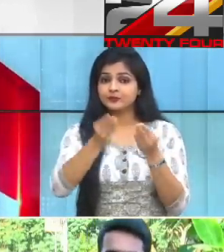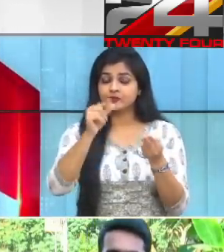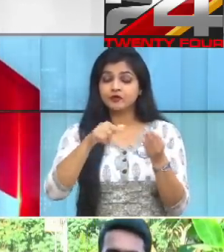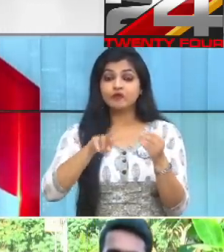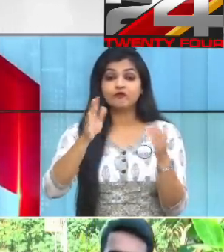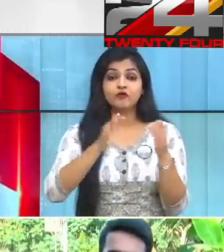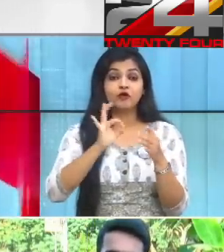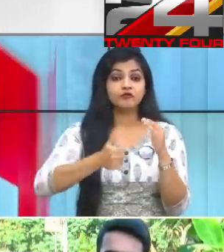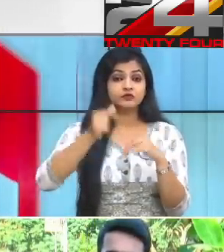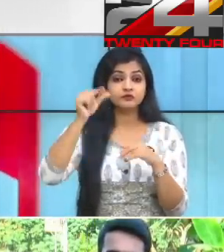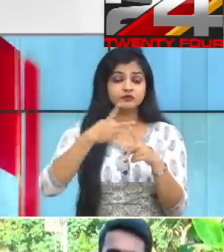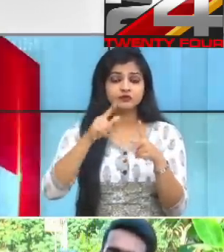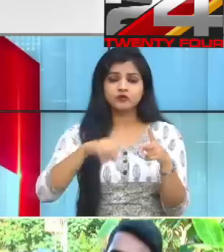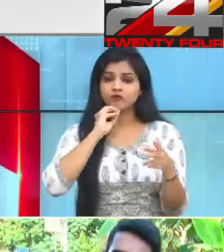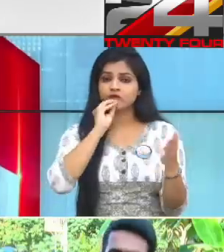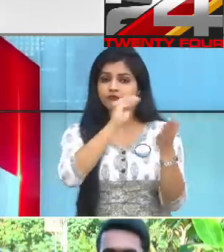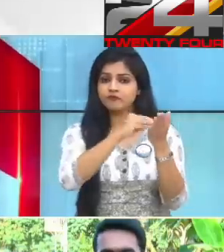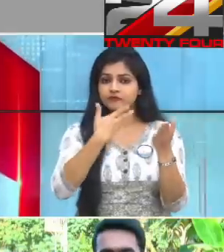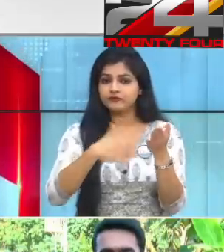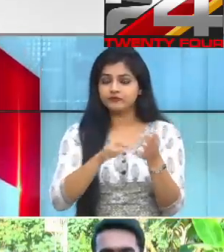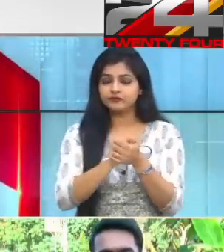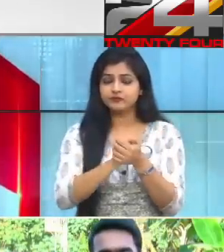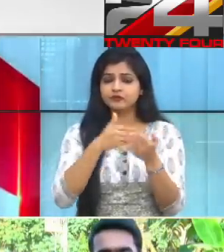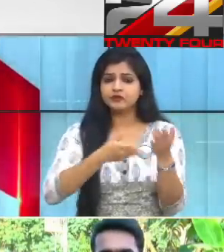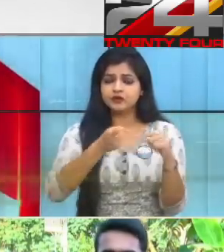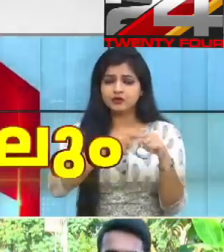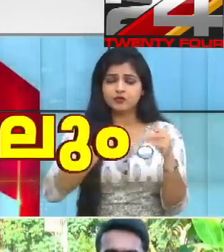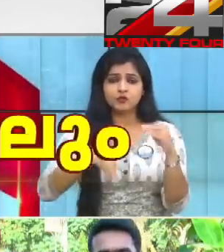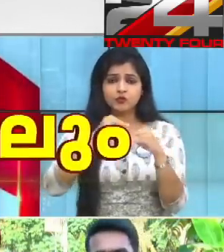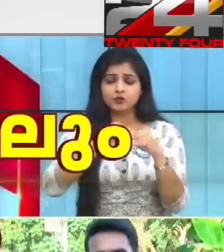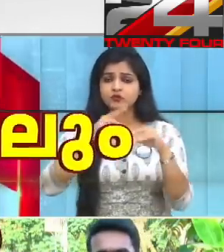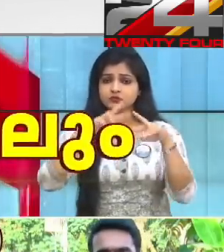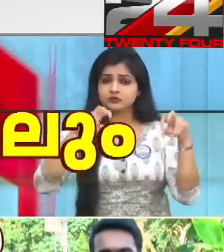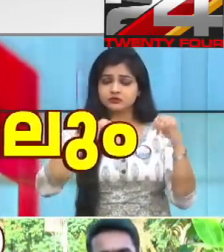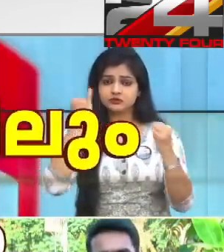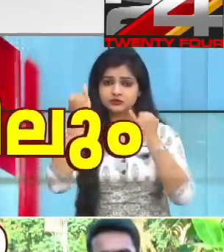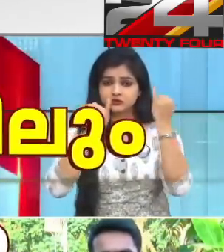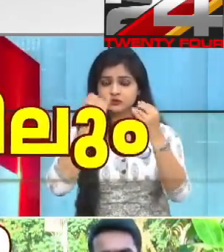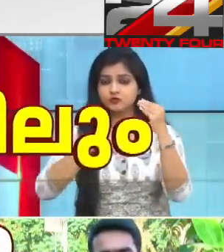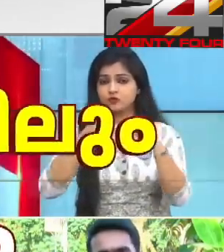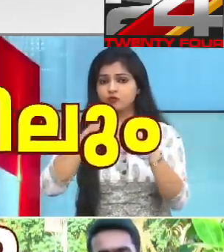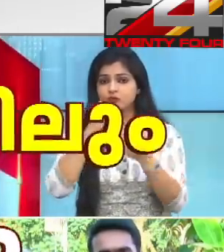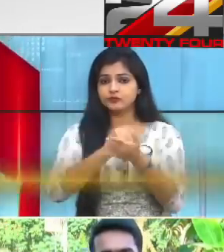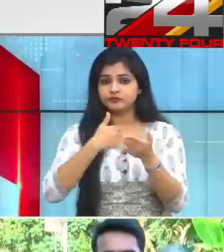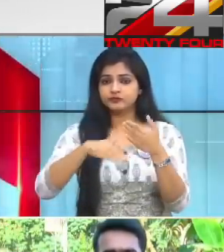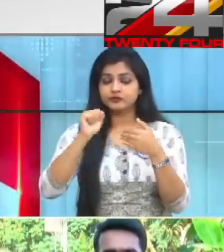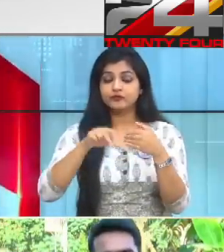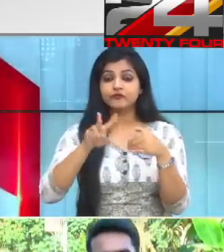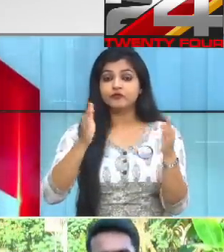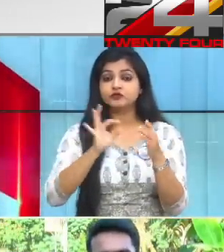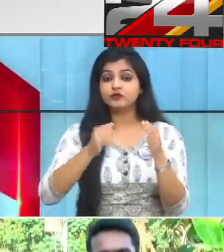മറ്റും ഈ വിവരം നിലവിൽ അറിയിച്ചിട്ടുണ്ട്. ഈ കാര്യത്തിൽ പരിശോധനകൾ നടത്തുന്നു എന്നാണ് നിലവിൽ പ്രദേശത്തെ വില്ലേജ് ഓഫീസറും